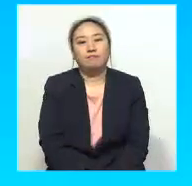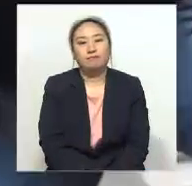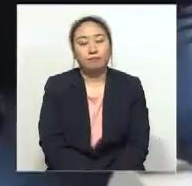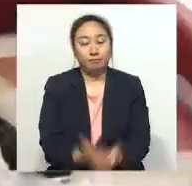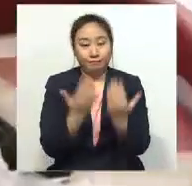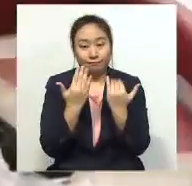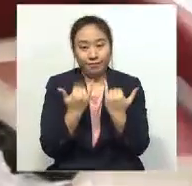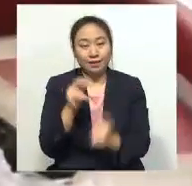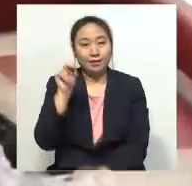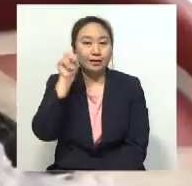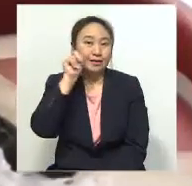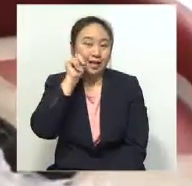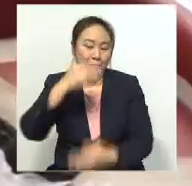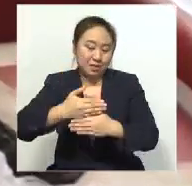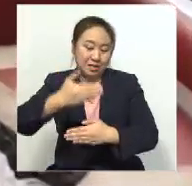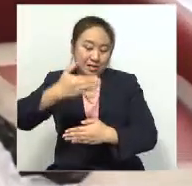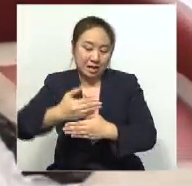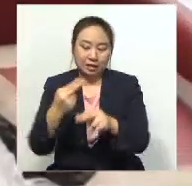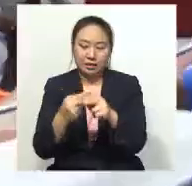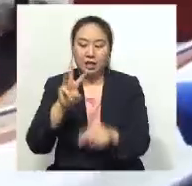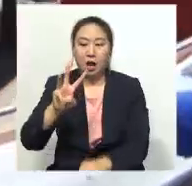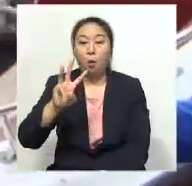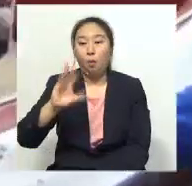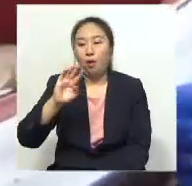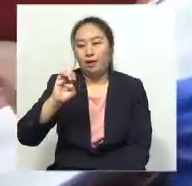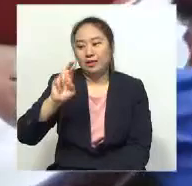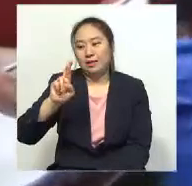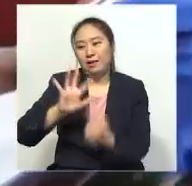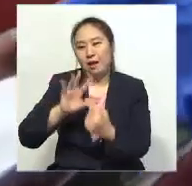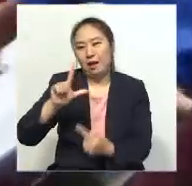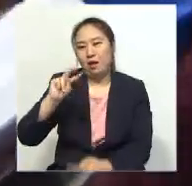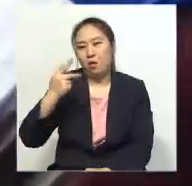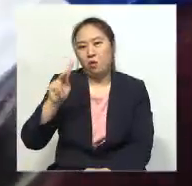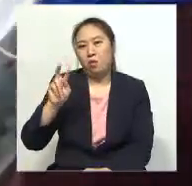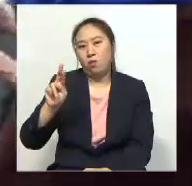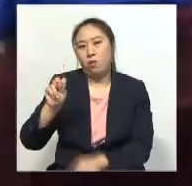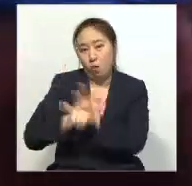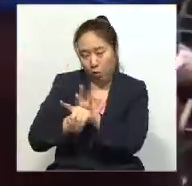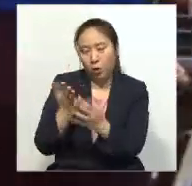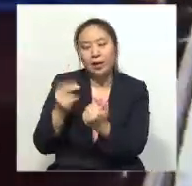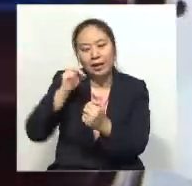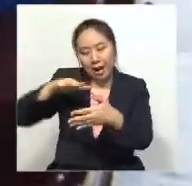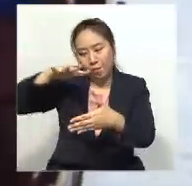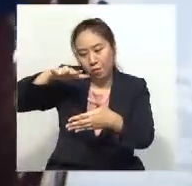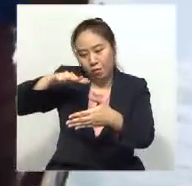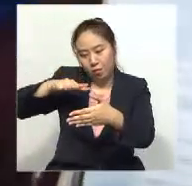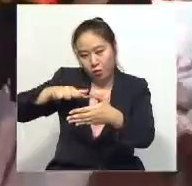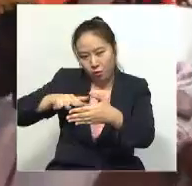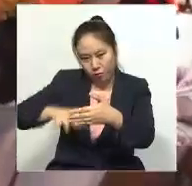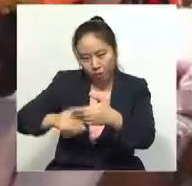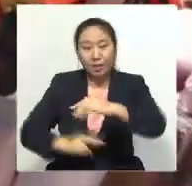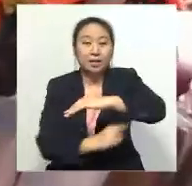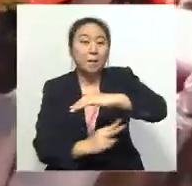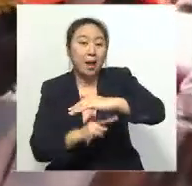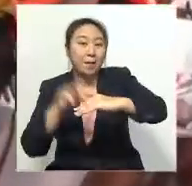ขณะที่สถานการณ์น้ำในเขื่อนวชิราลงกรณ์ตอนนี้ลดลงเรื่อยๆนะคะและที่บริเวณสะพานไม้ระดับน้ำลดลงกว่